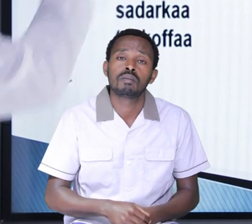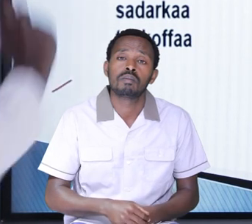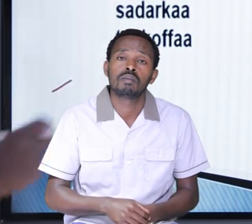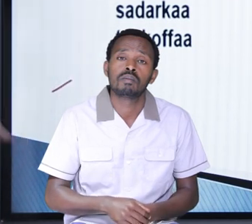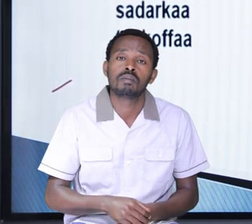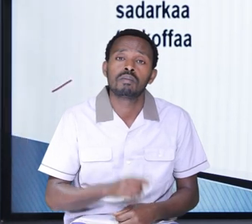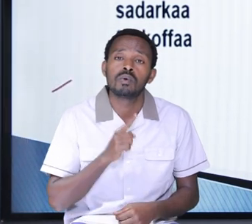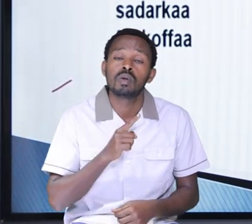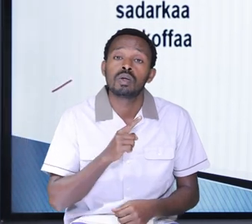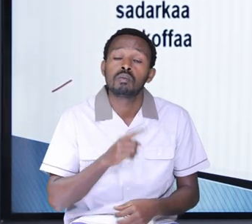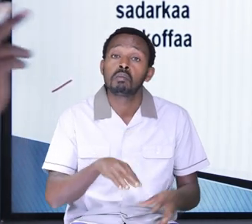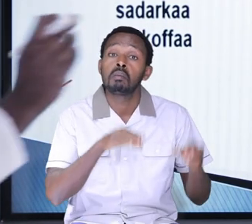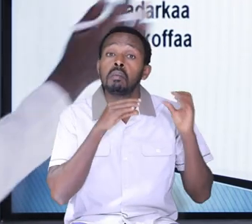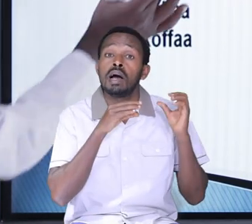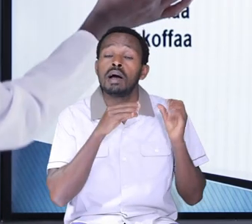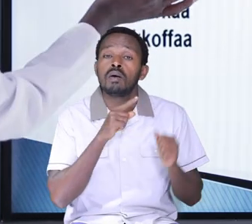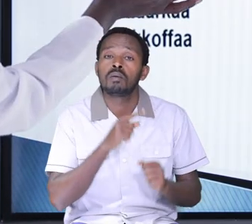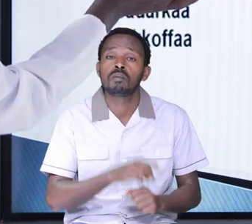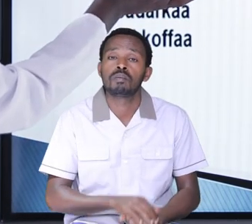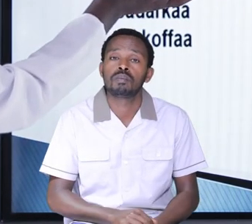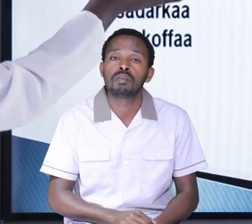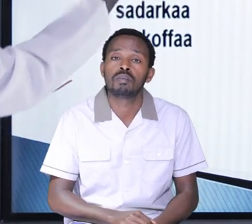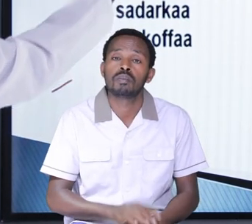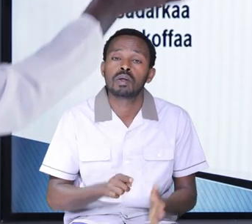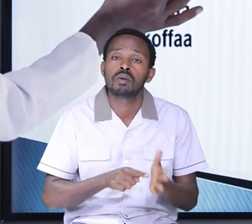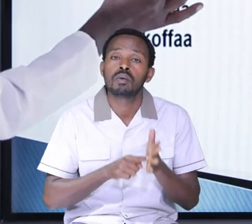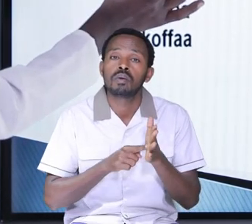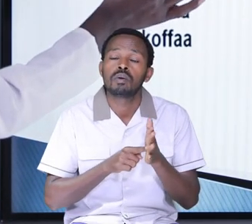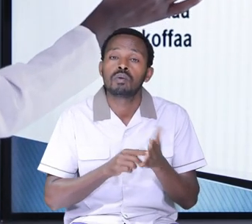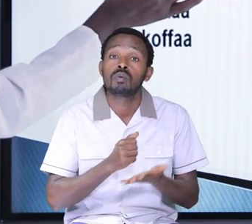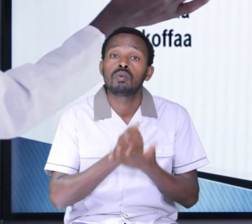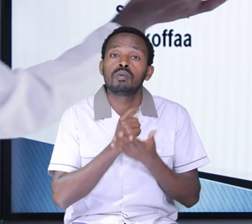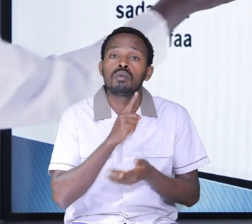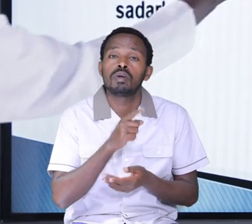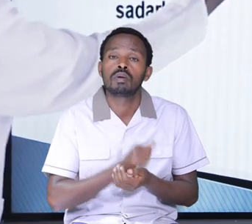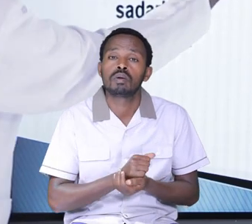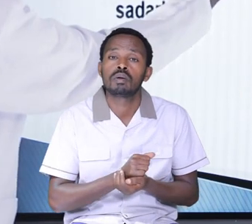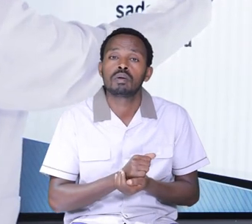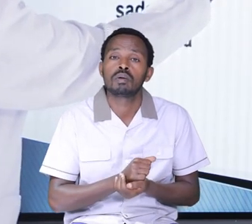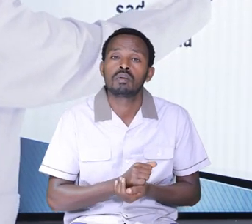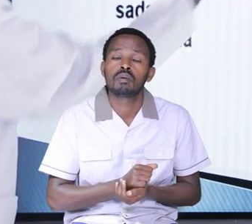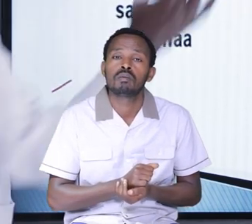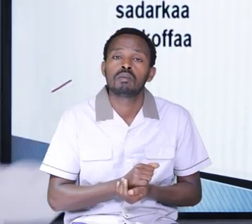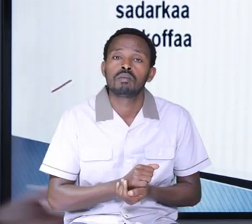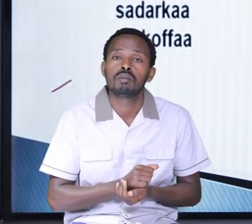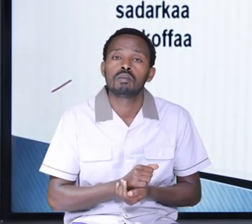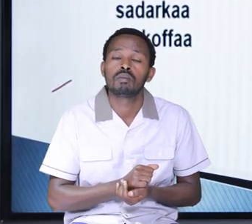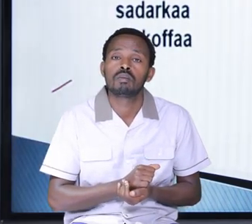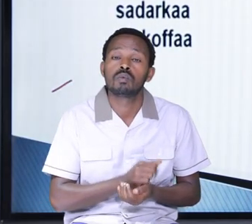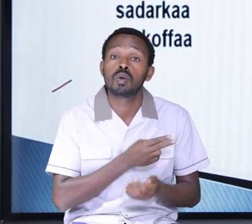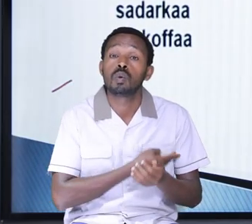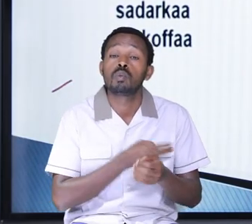isheen kun ba'aa bakka buuti jechuudha. Mallattoon isheen kun utubduudha. Iddoo kanatti kan argamtu kun